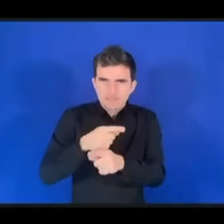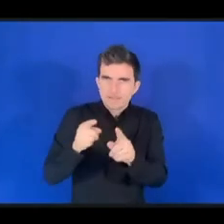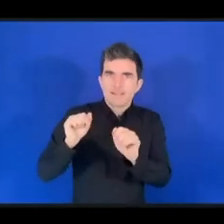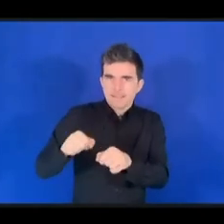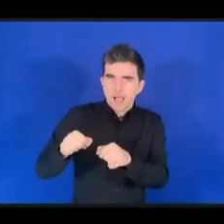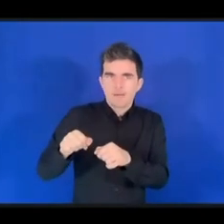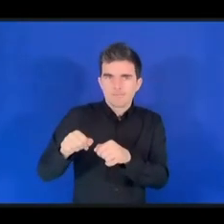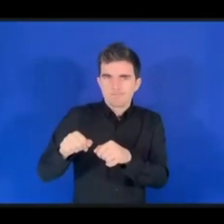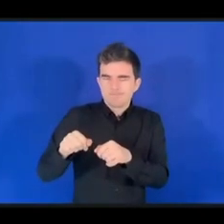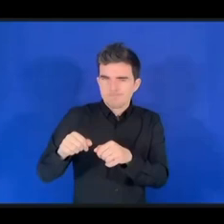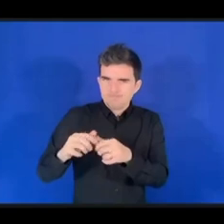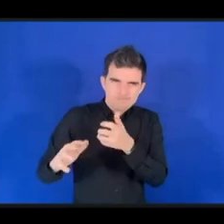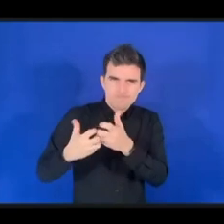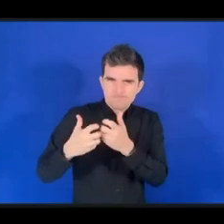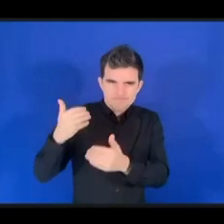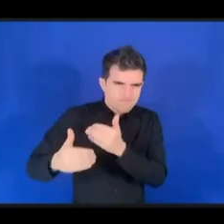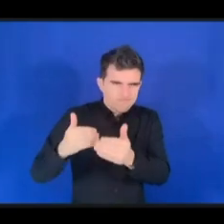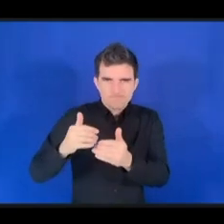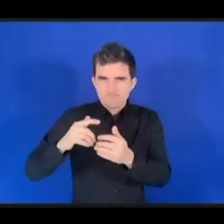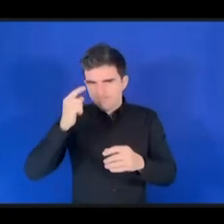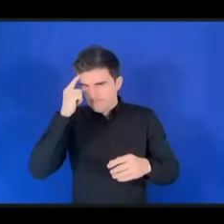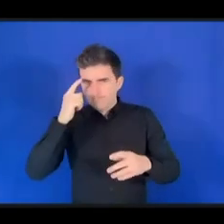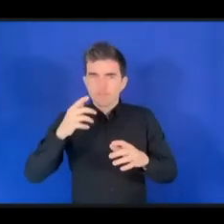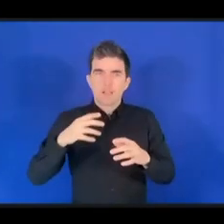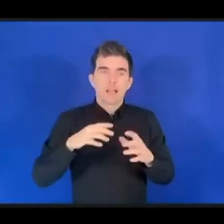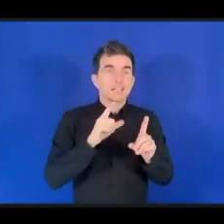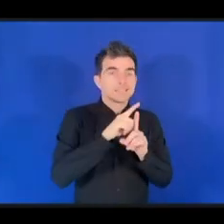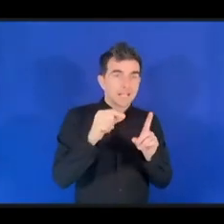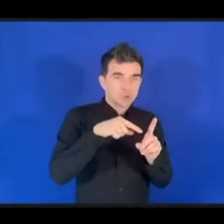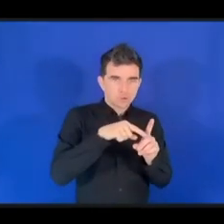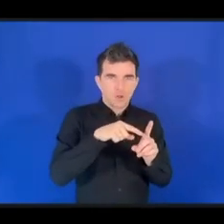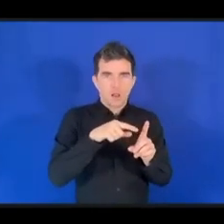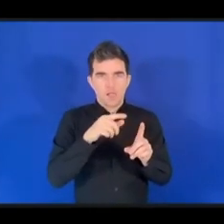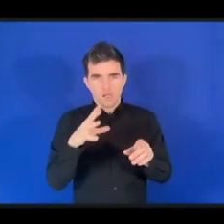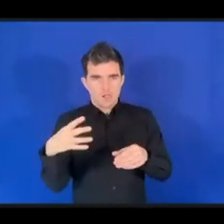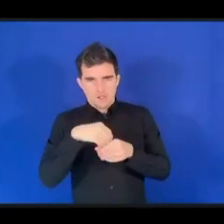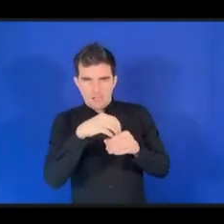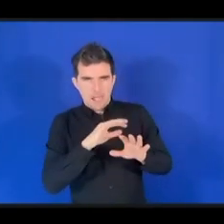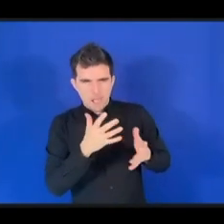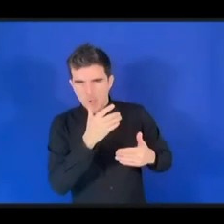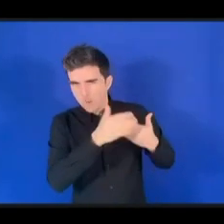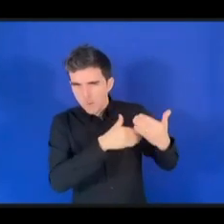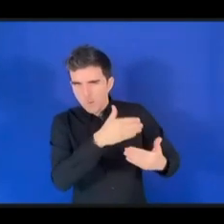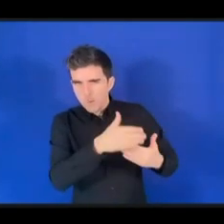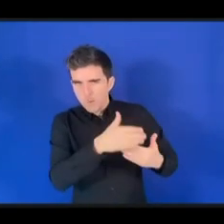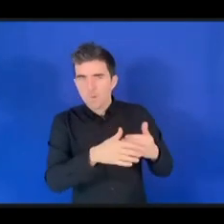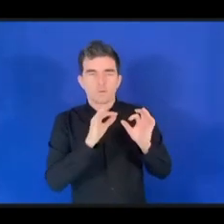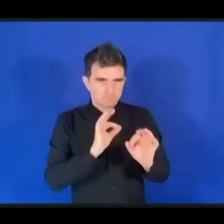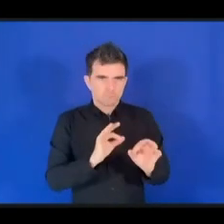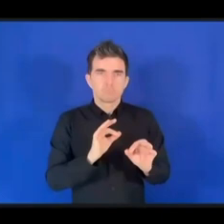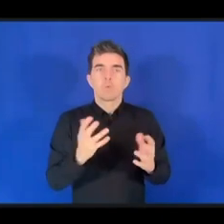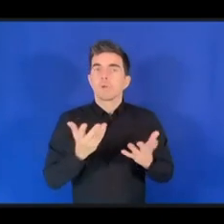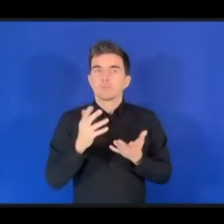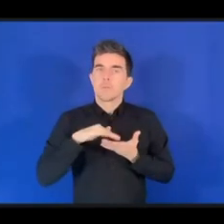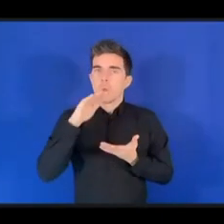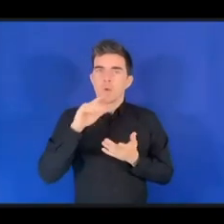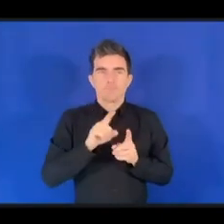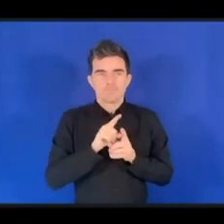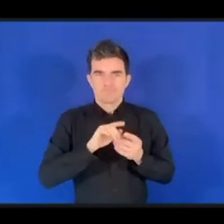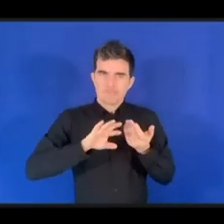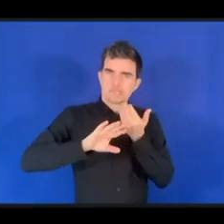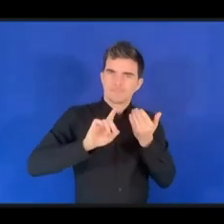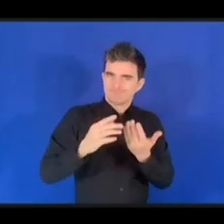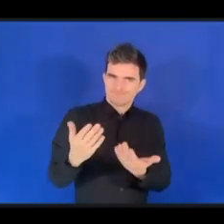التحسين واود ان اشيد بالتوصيات الخاصه باشراك المجتمع